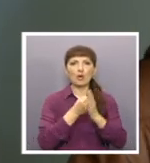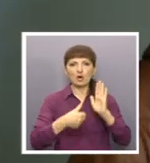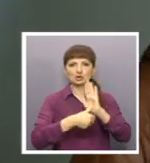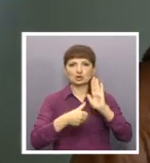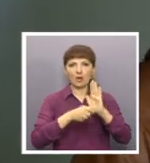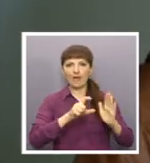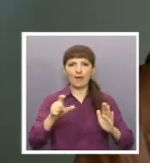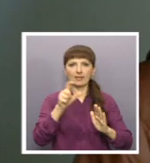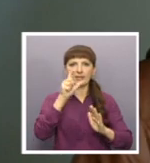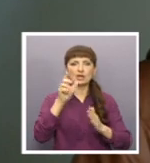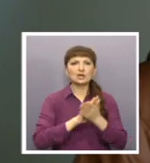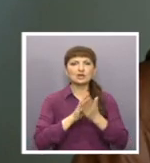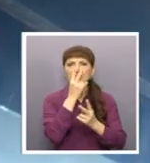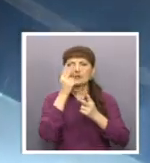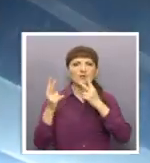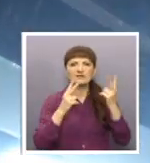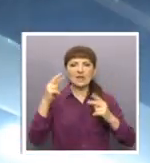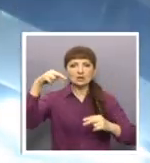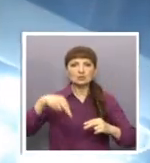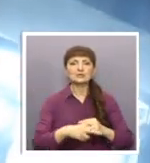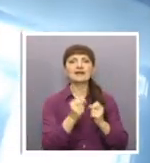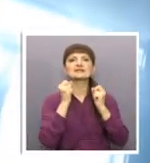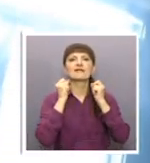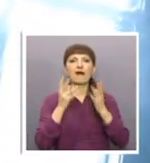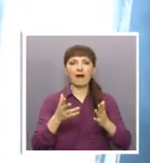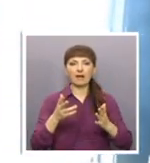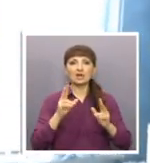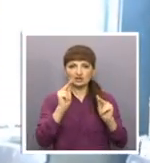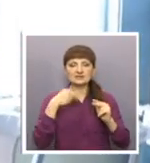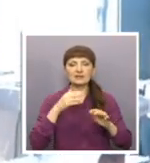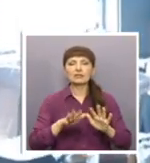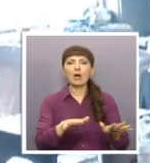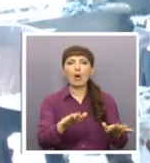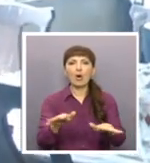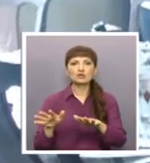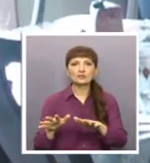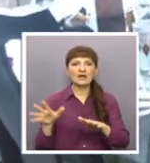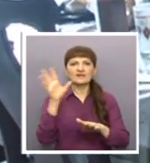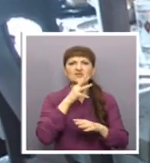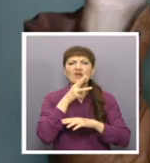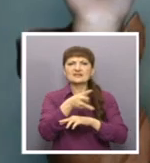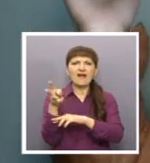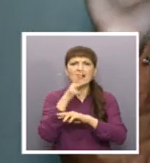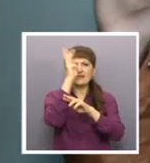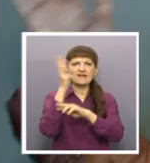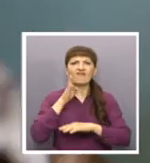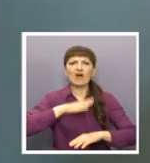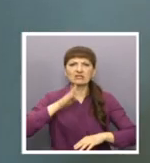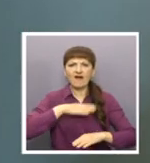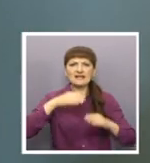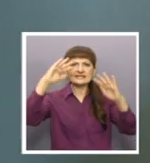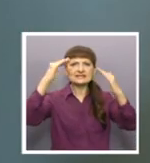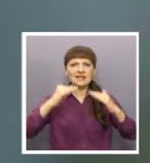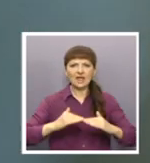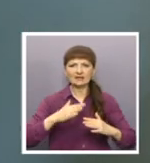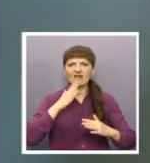есть абсолютно ничего не видно, как спускаться. То есть, честно говоря, я спускалась на ощупь. Все залили, все потолки залиты, все стены, все